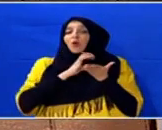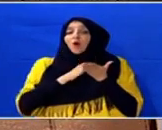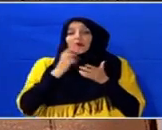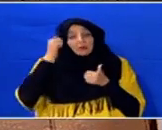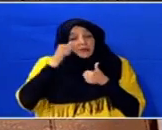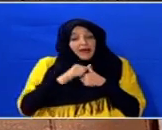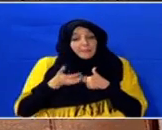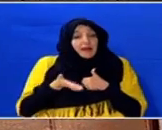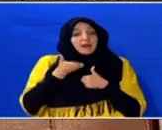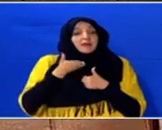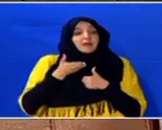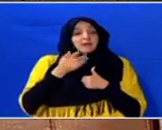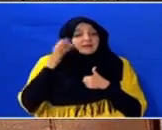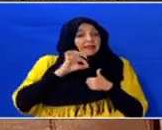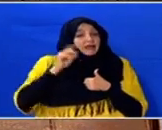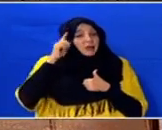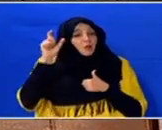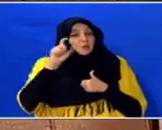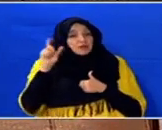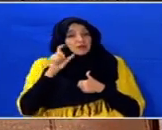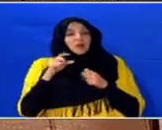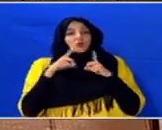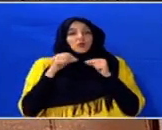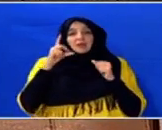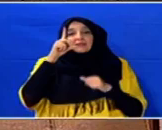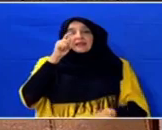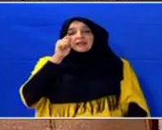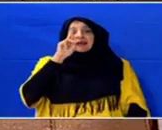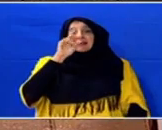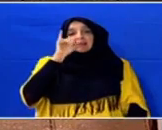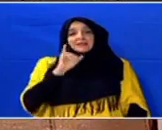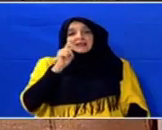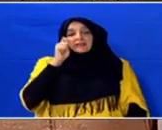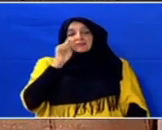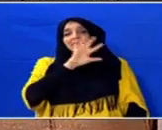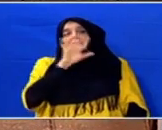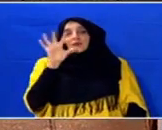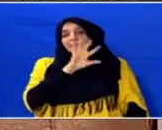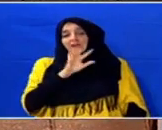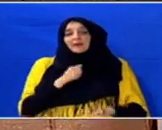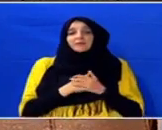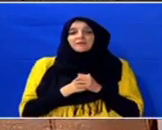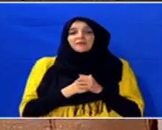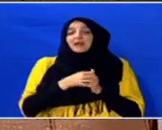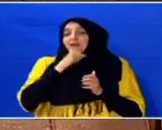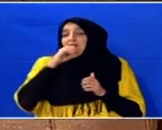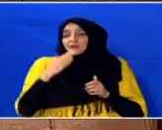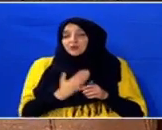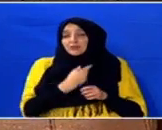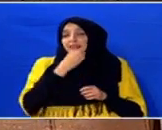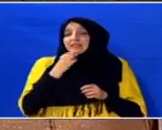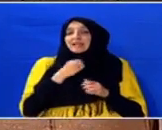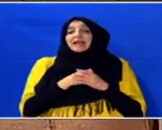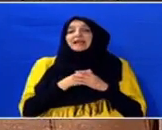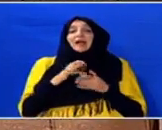فإن الذكر تنفع المؤمنين، سورة الذاريات الآية 55. والنبي عليه الصلاة والسلام يقول الدين